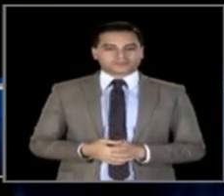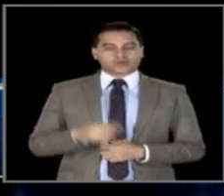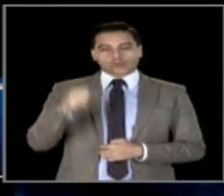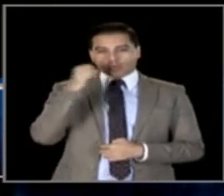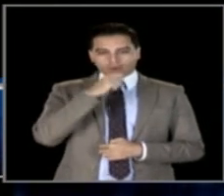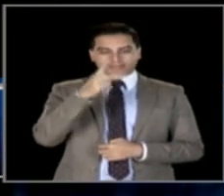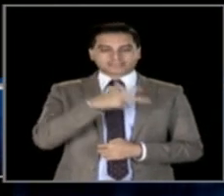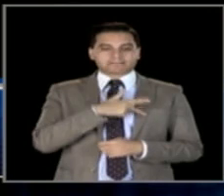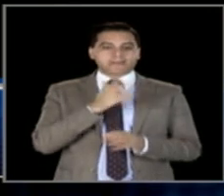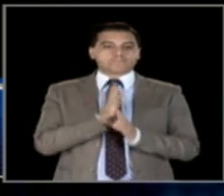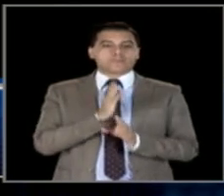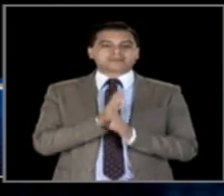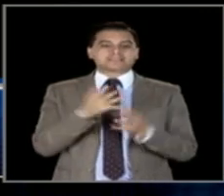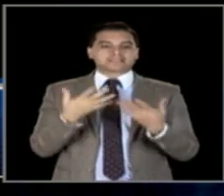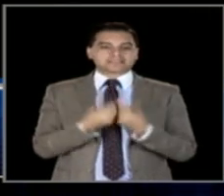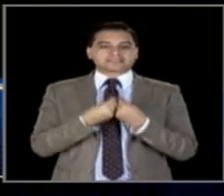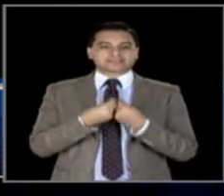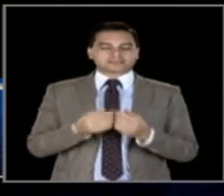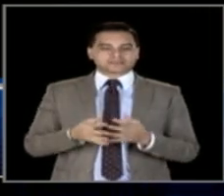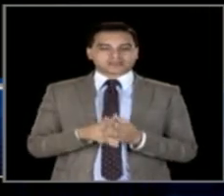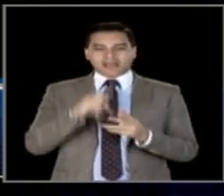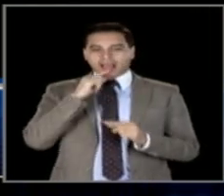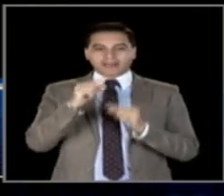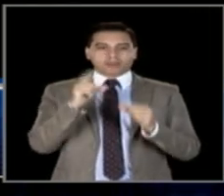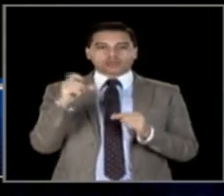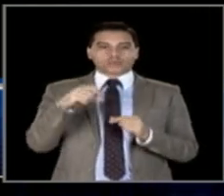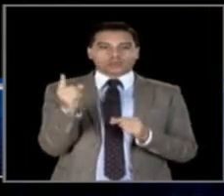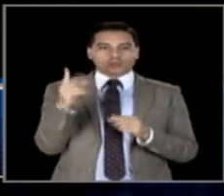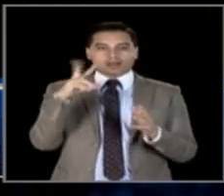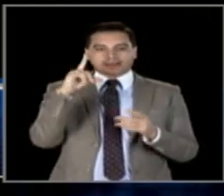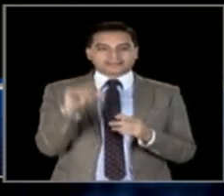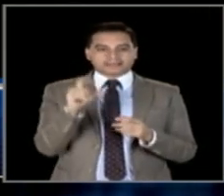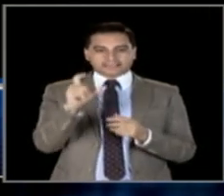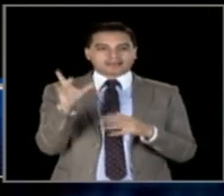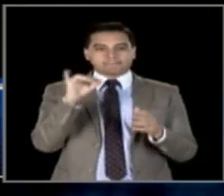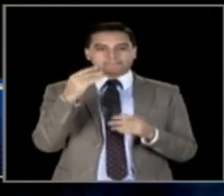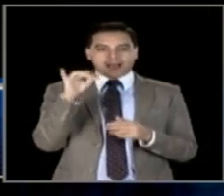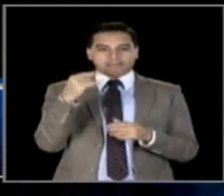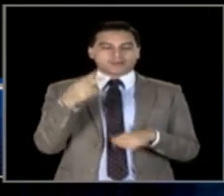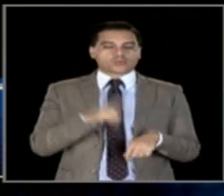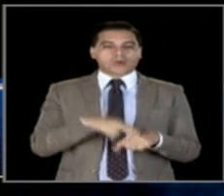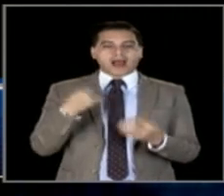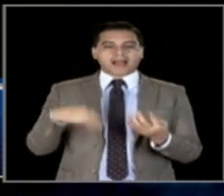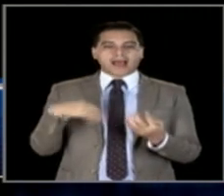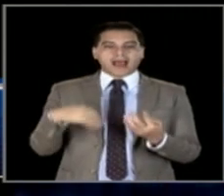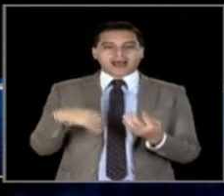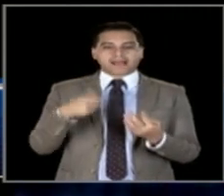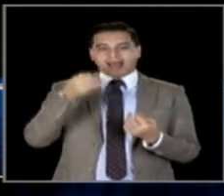اسمها ممثلين، كلمات نور الدين محمد وألحان أحمد العدل.